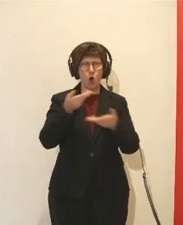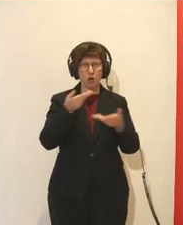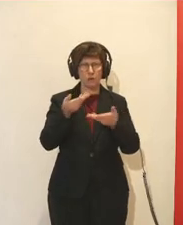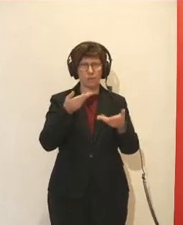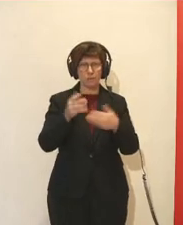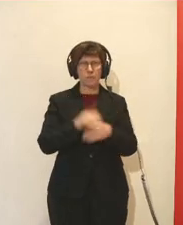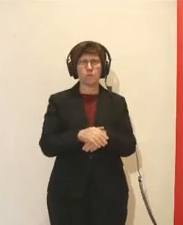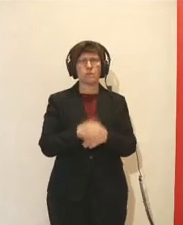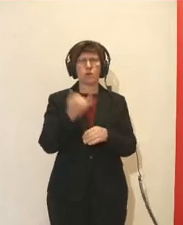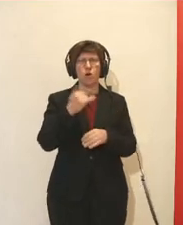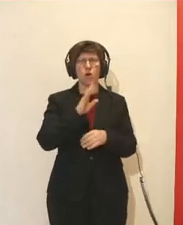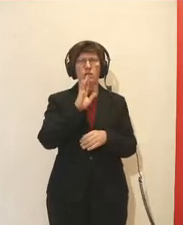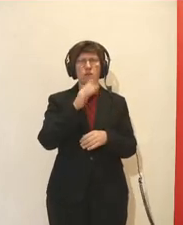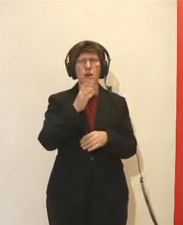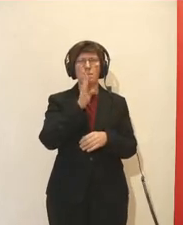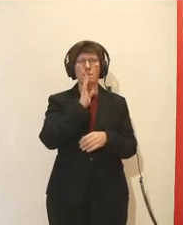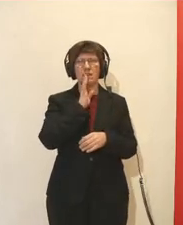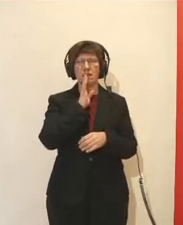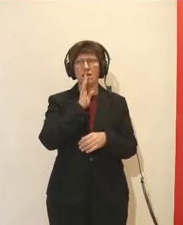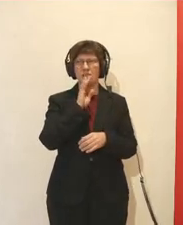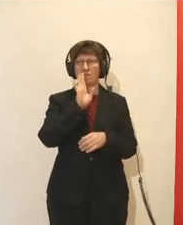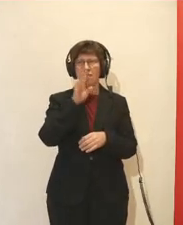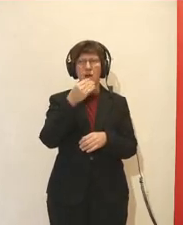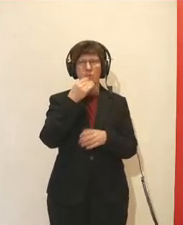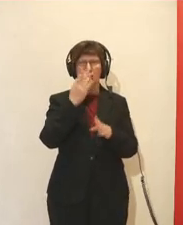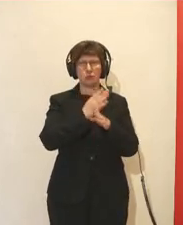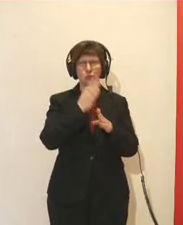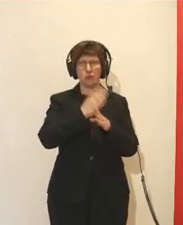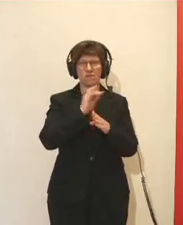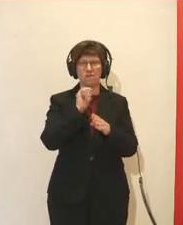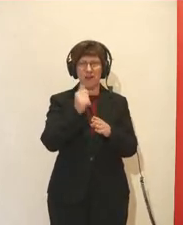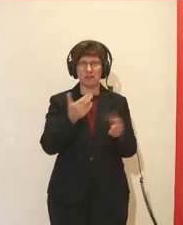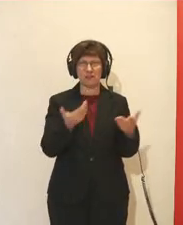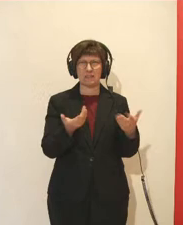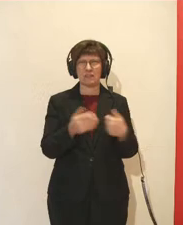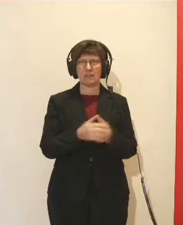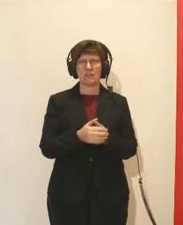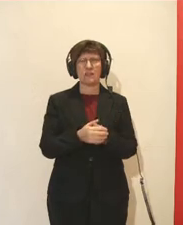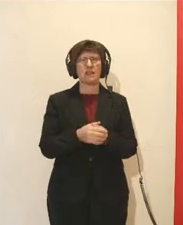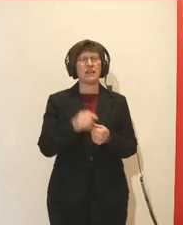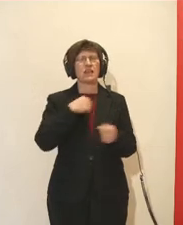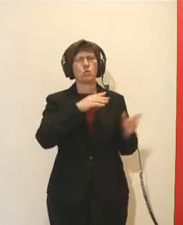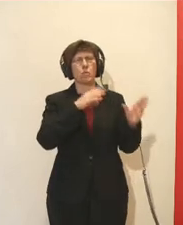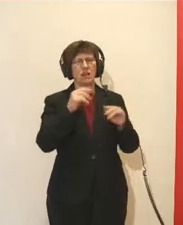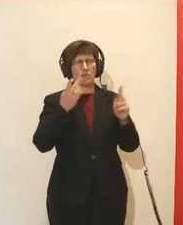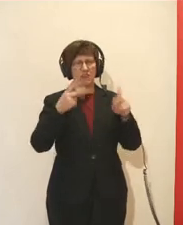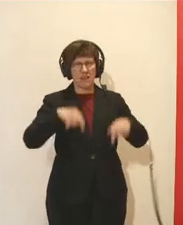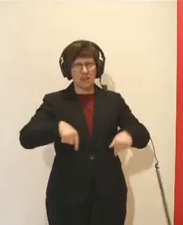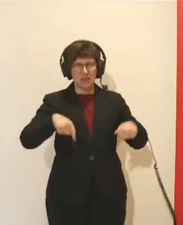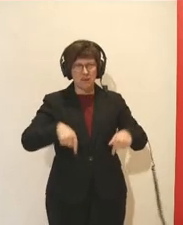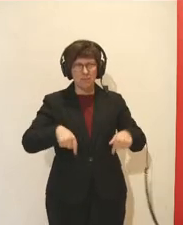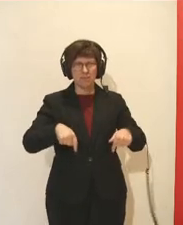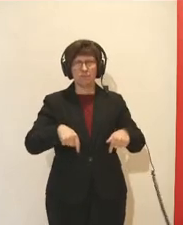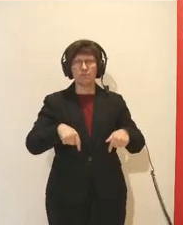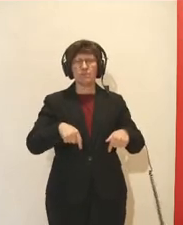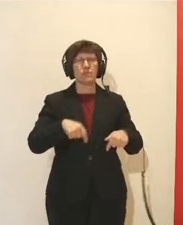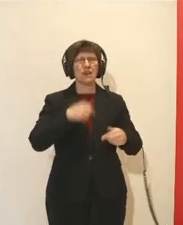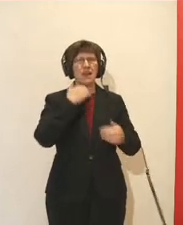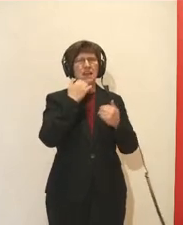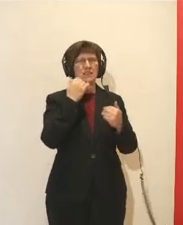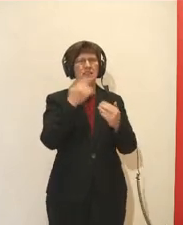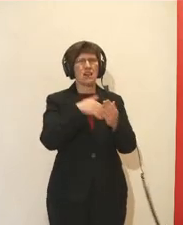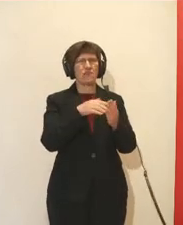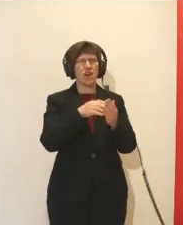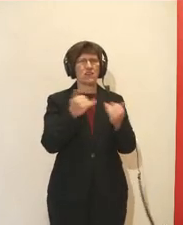heute nach heute mittag am nachmittag haben wir jetzt schon fast ich übernehme jetzt wieder und er ziel wie es